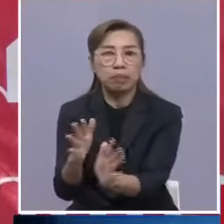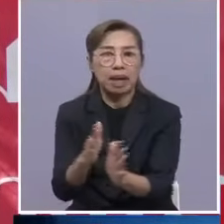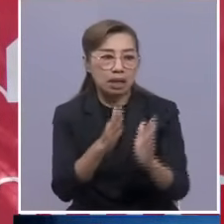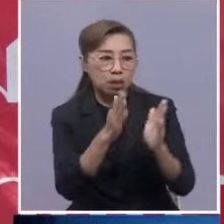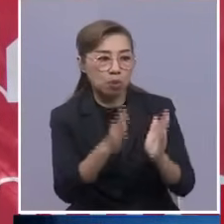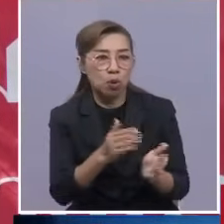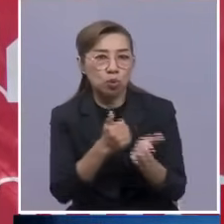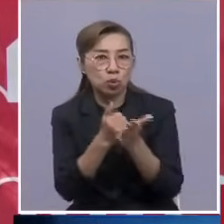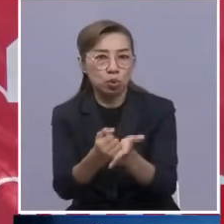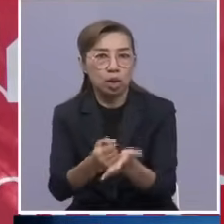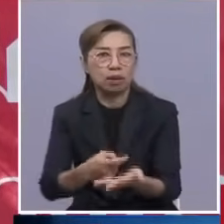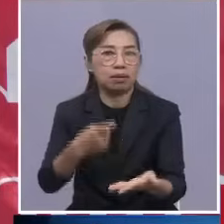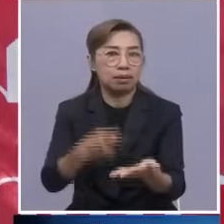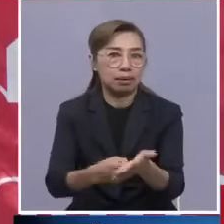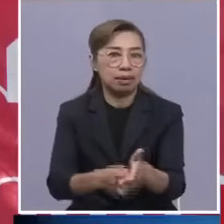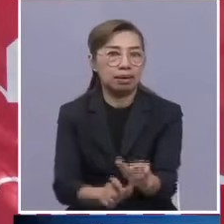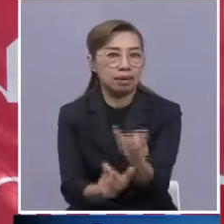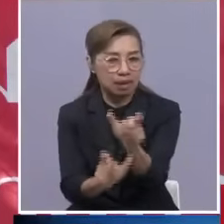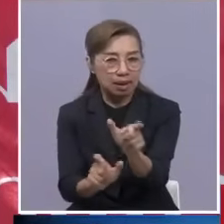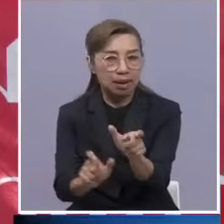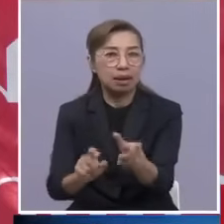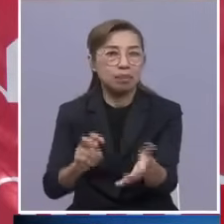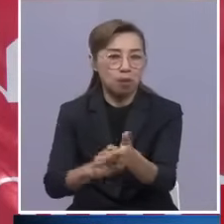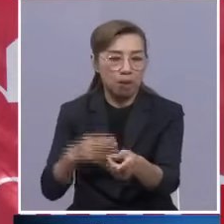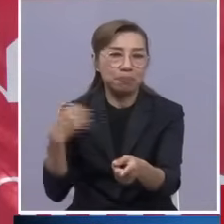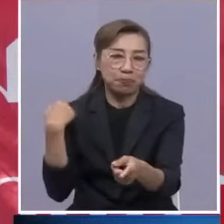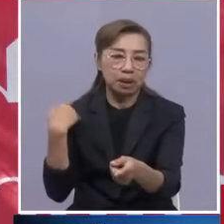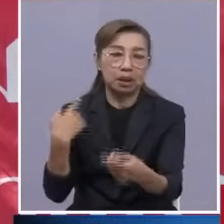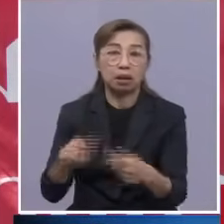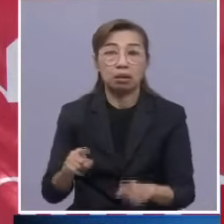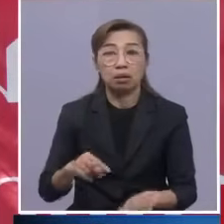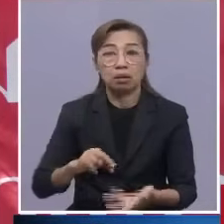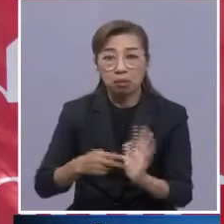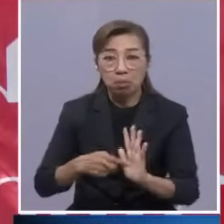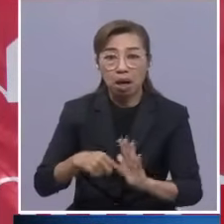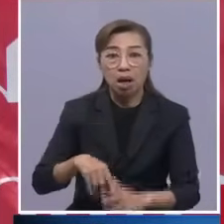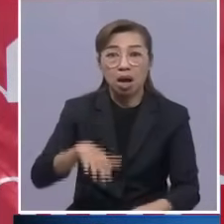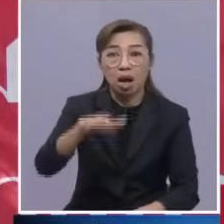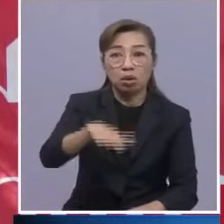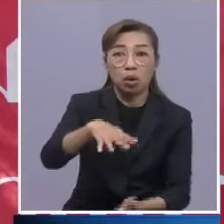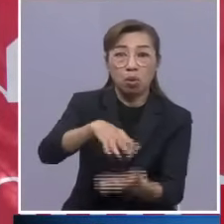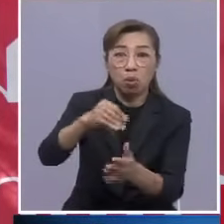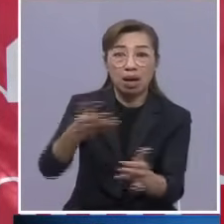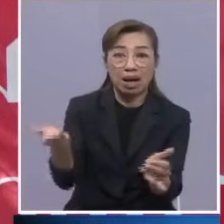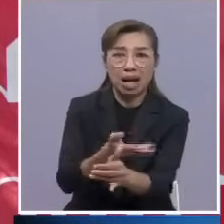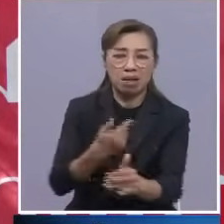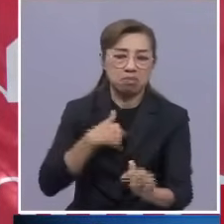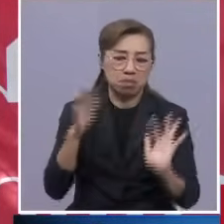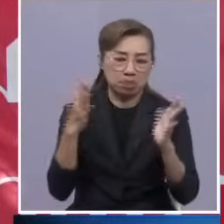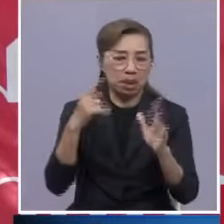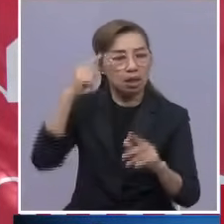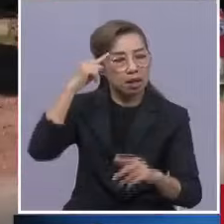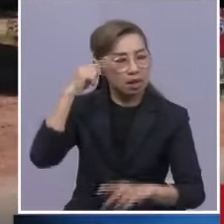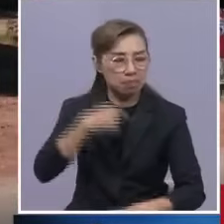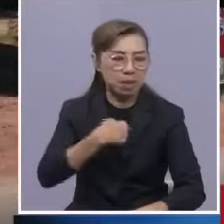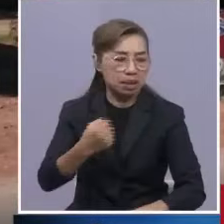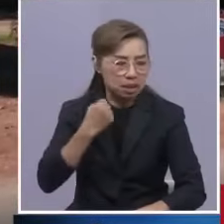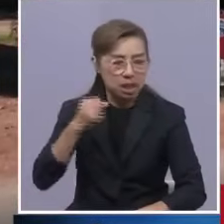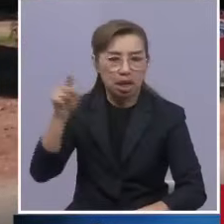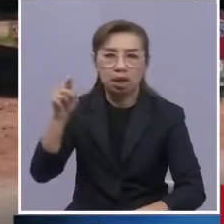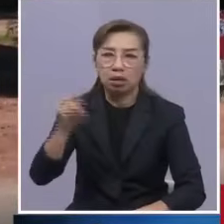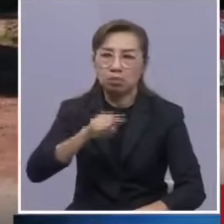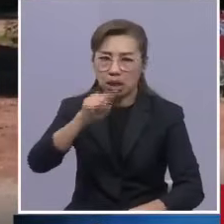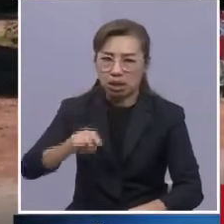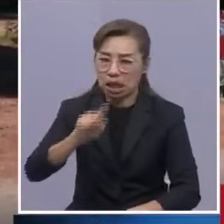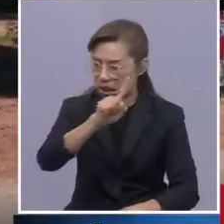อกว่ามั่นใจนะครับว่าตนเองไม่ได้กระทําความผิด 100% ครับและเหตุการณ์วันนั้น